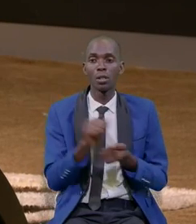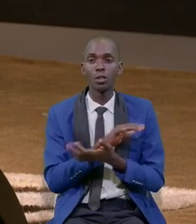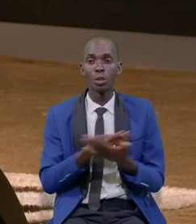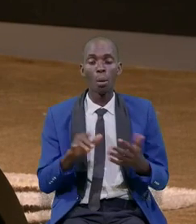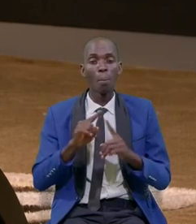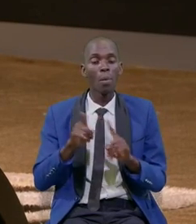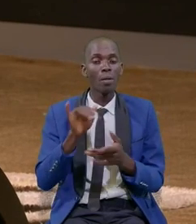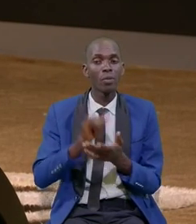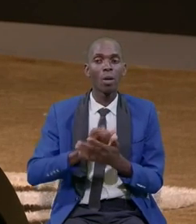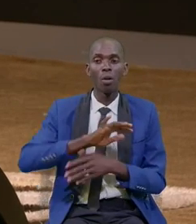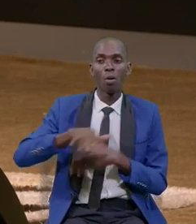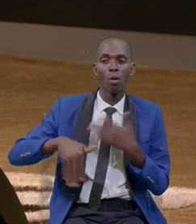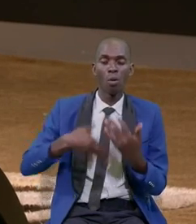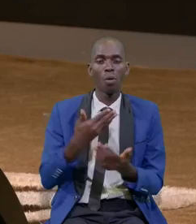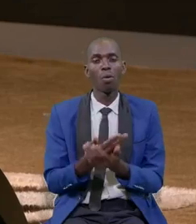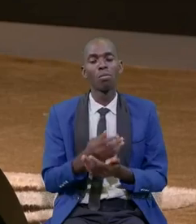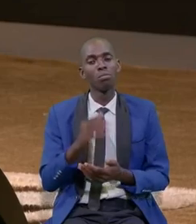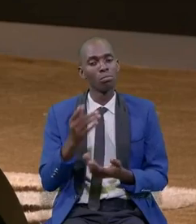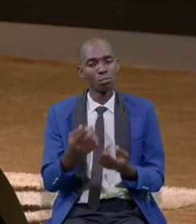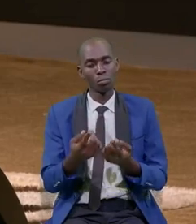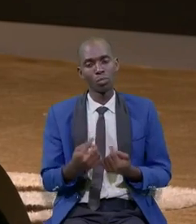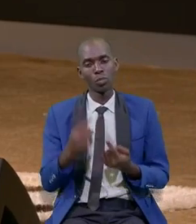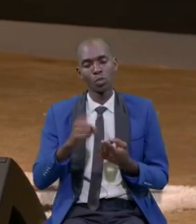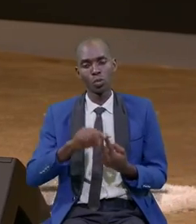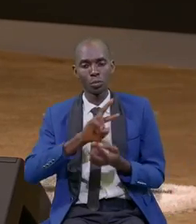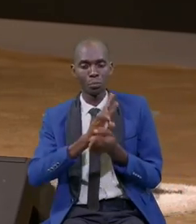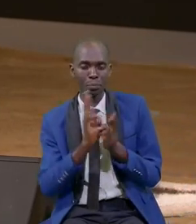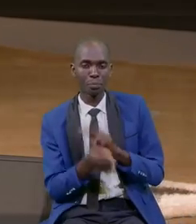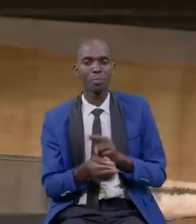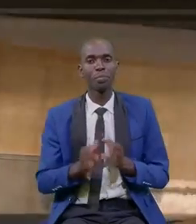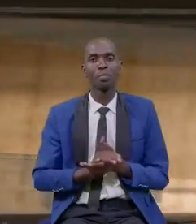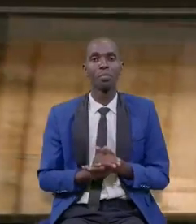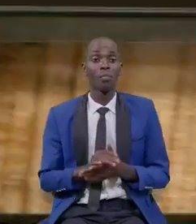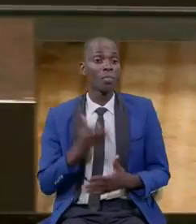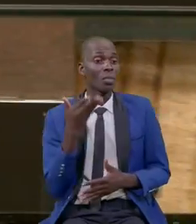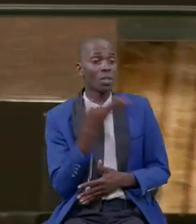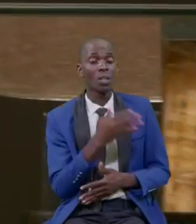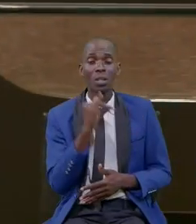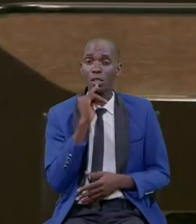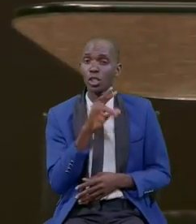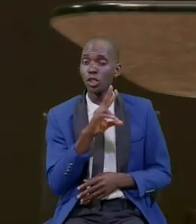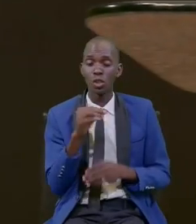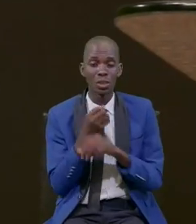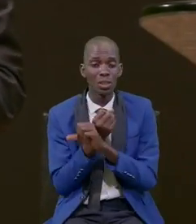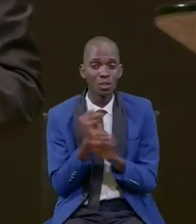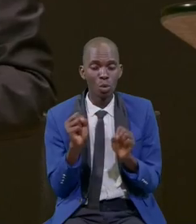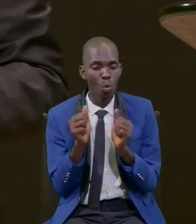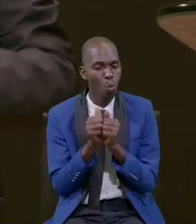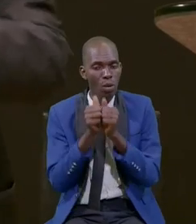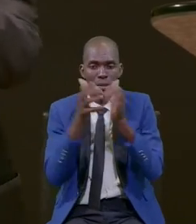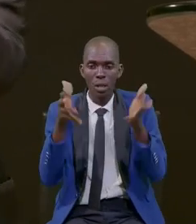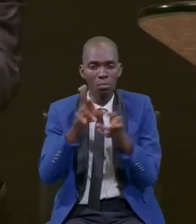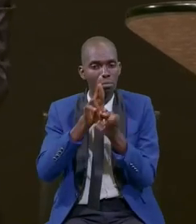voulant que tous arrivent à la repentance. Il n'y a pas de salut sans